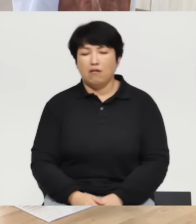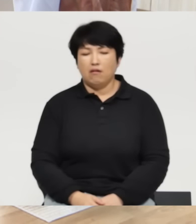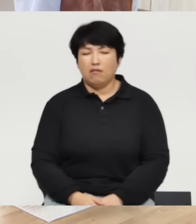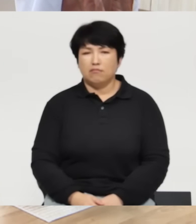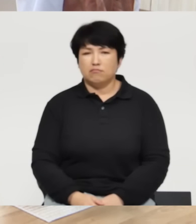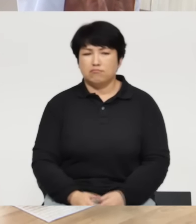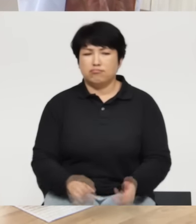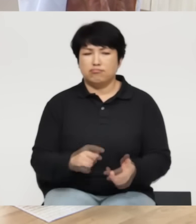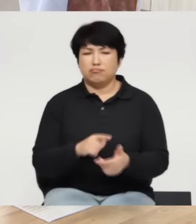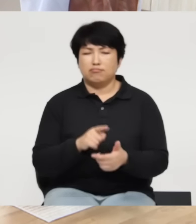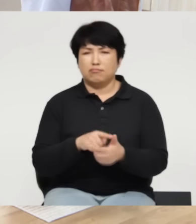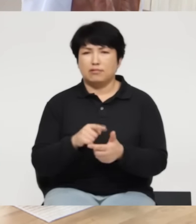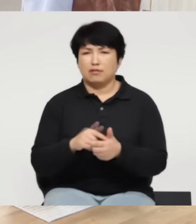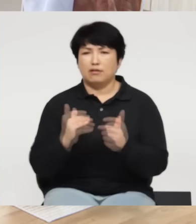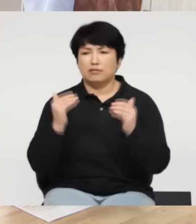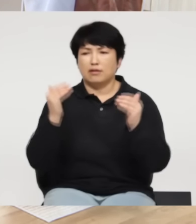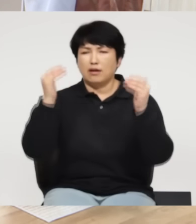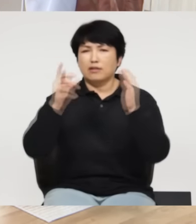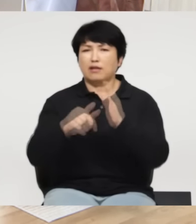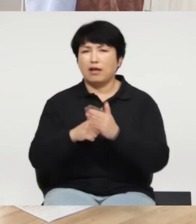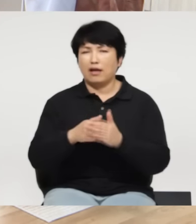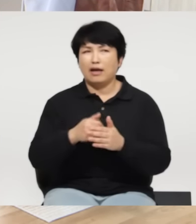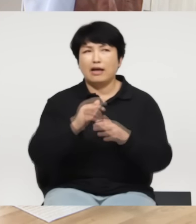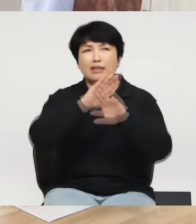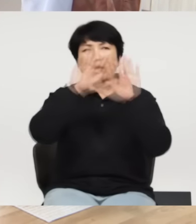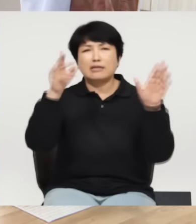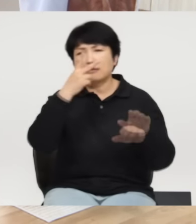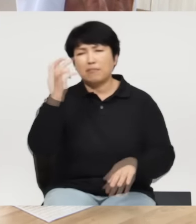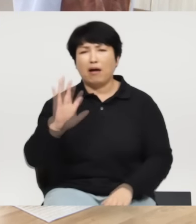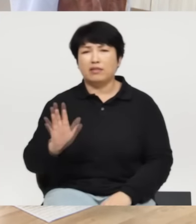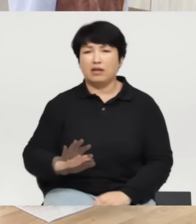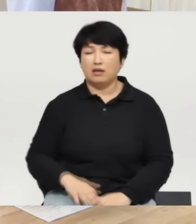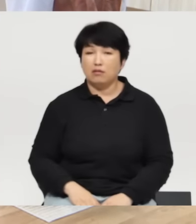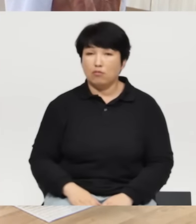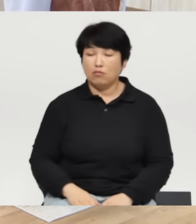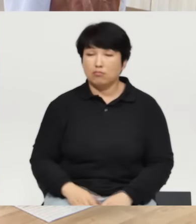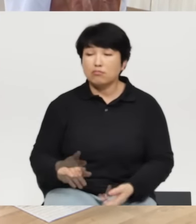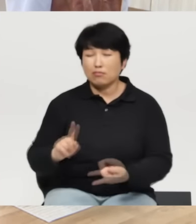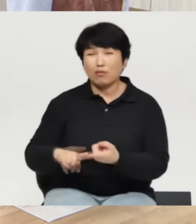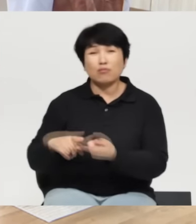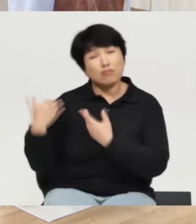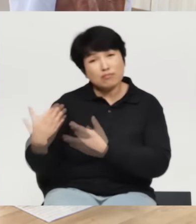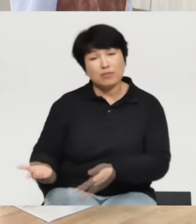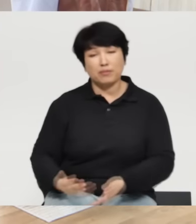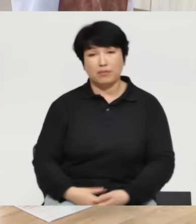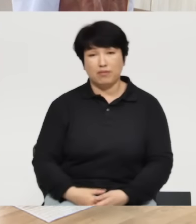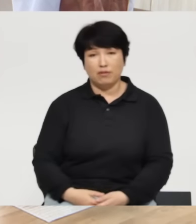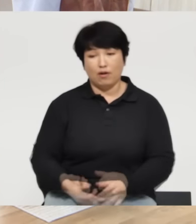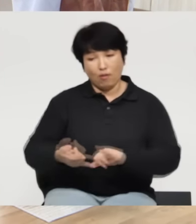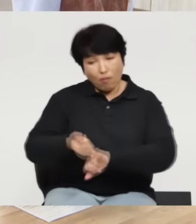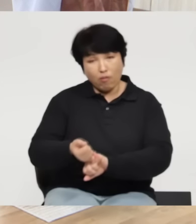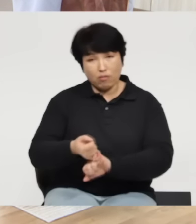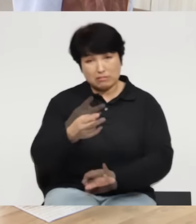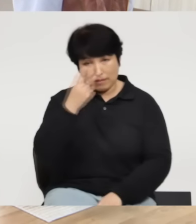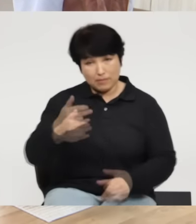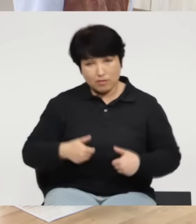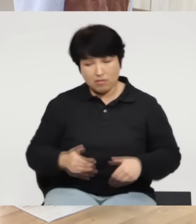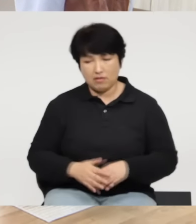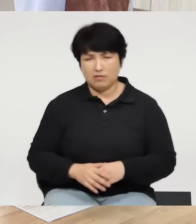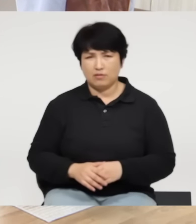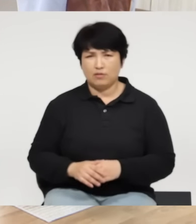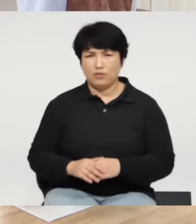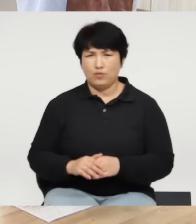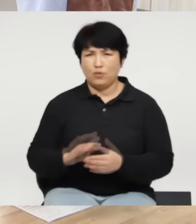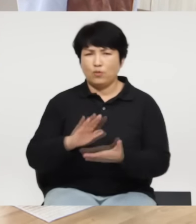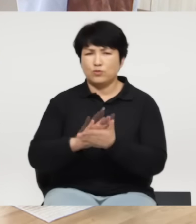아이가 이제 좀 커가면서 이제 낮잠을 안 자려고 하는데, 이제 낮잠을 안 자면 3살, 놔두면 되지. 왜 낮잠을 재워야 돼요?